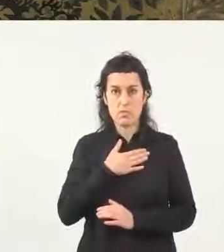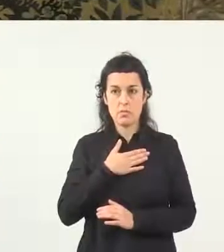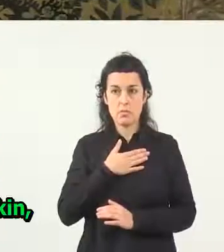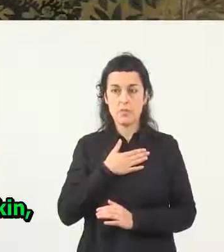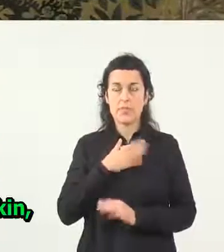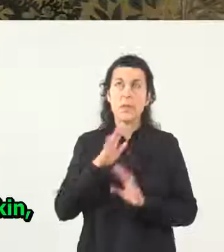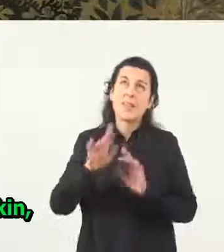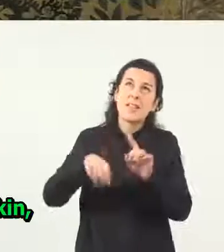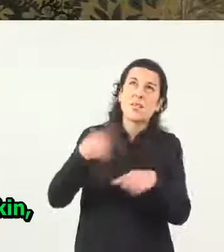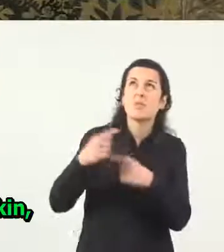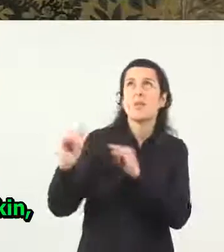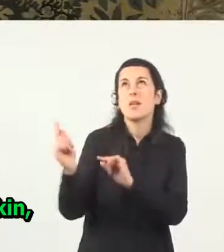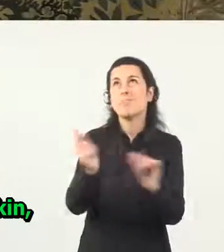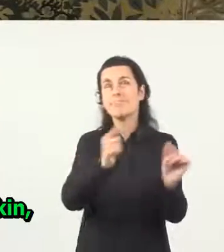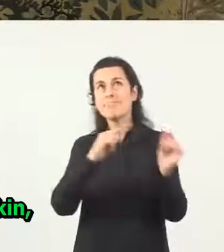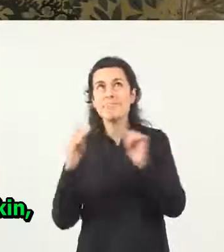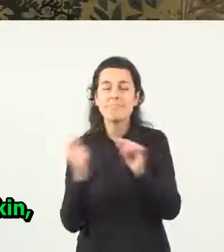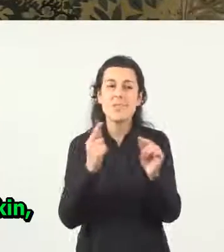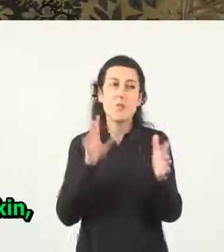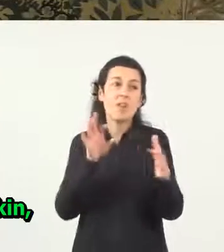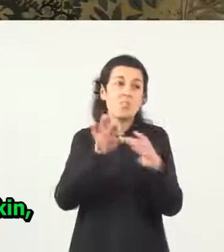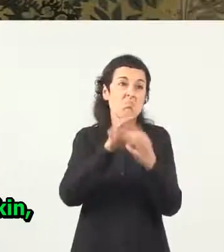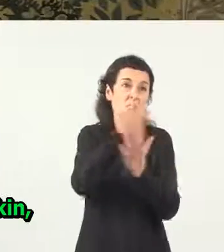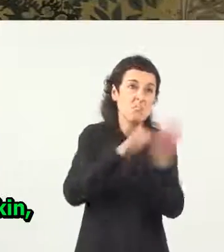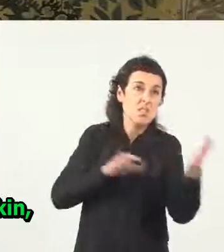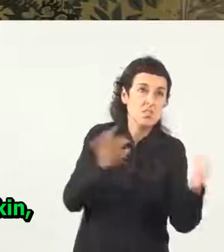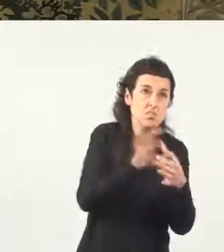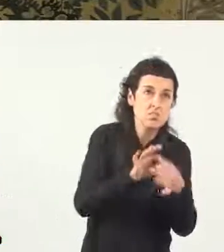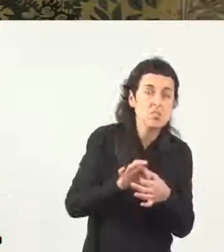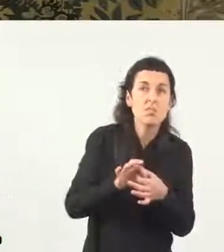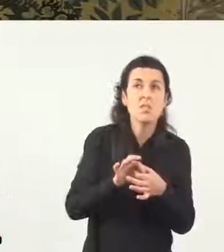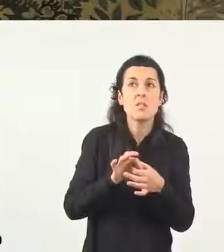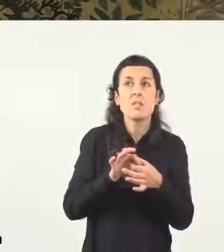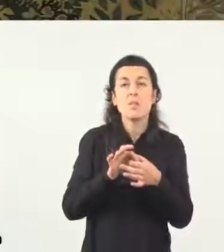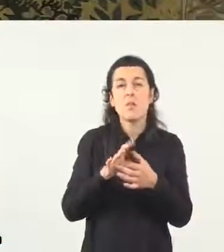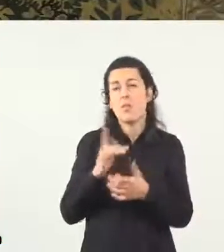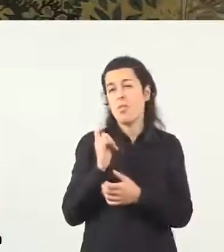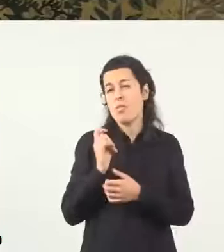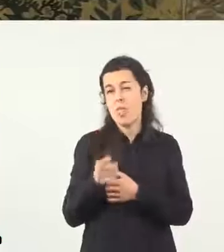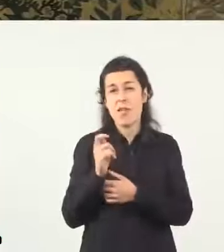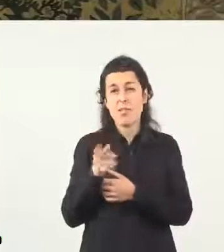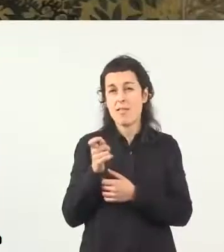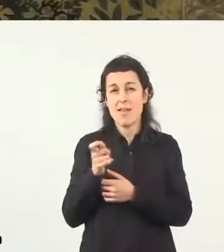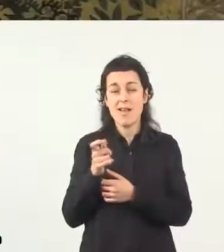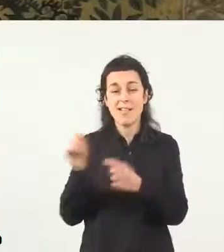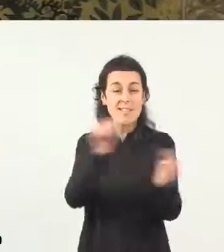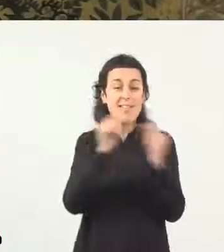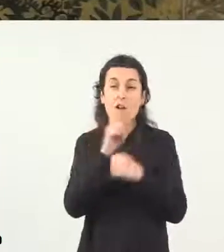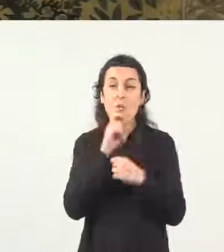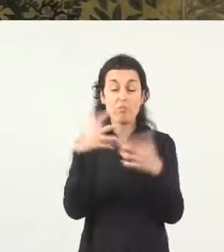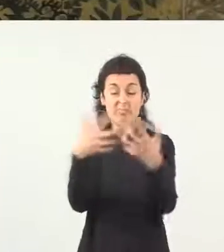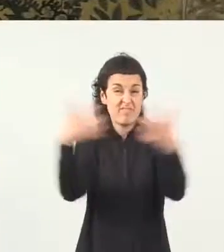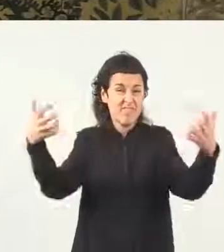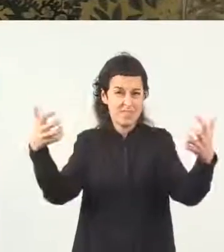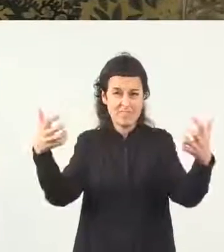da, hombre, batzutan lotzen dugu artikulo batekin, lotzen dugu testu luze batekin, baina askotan eztabaidak dira esaldiak, ez da?